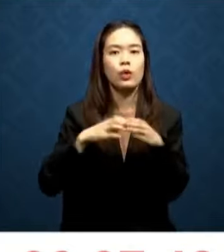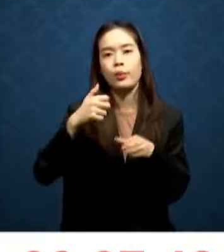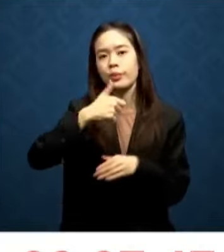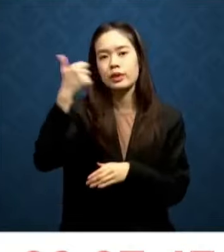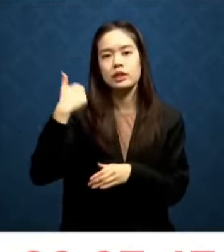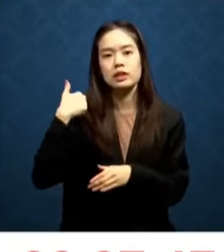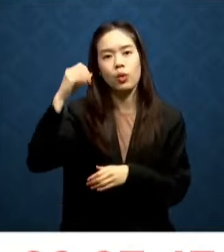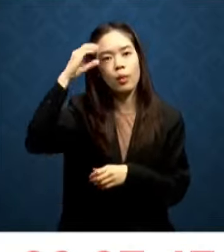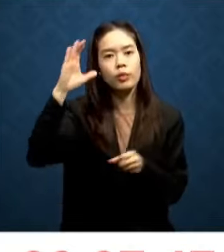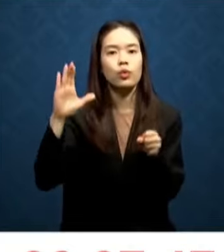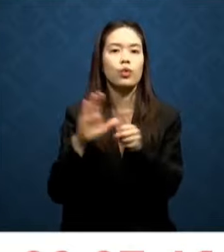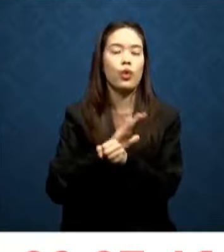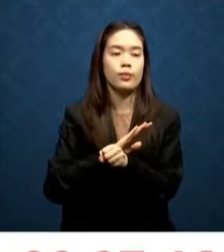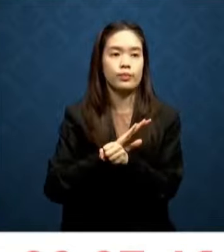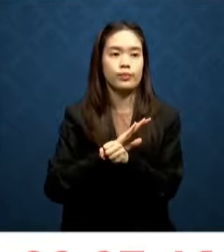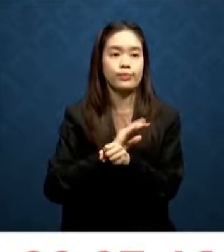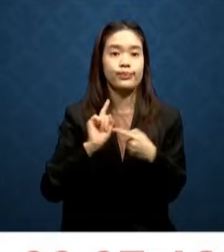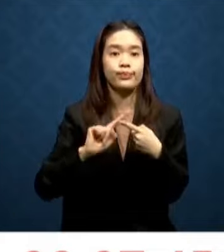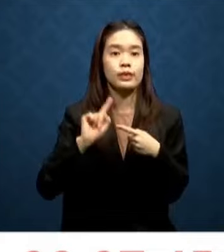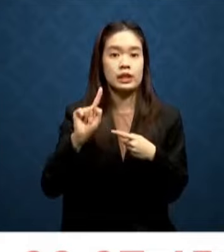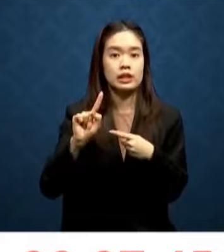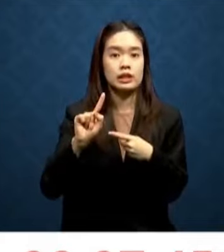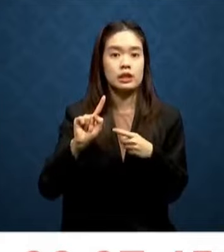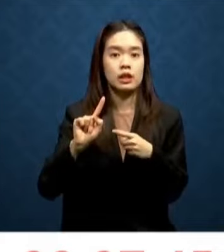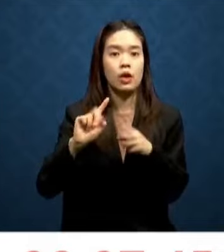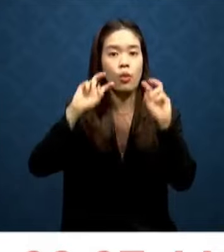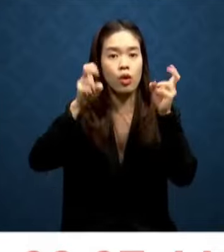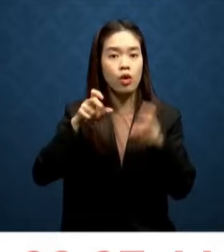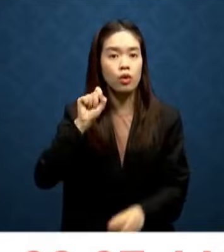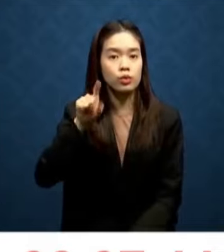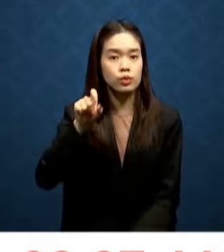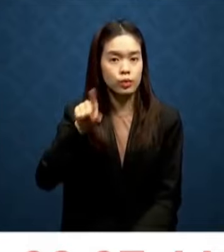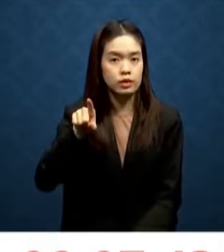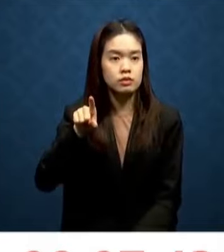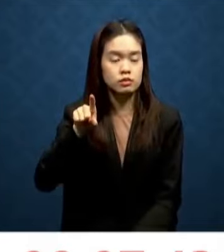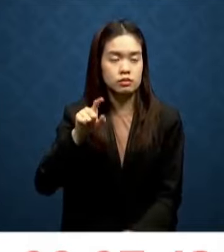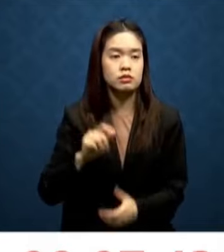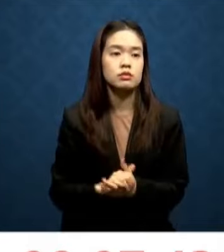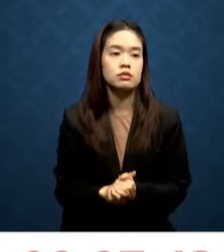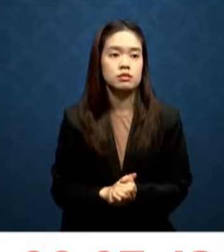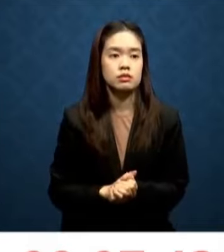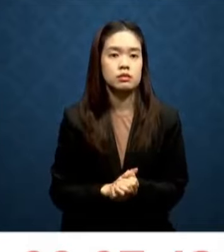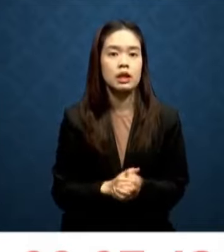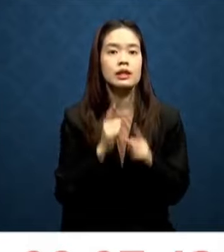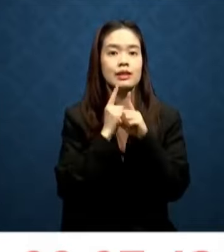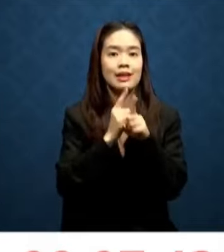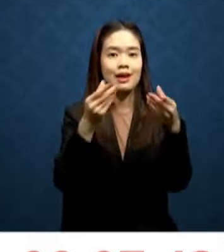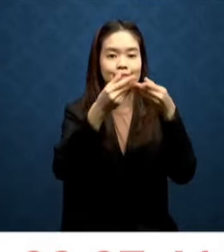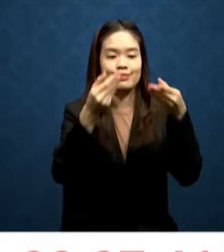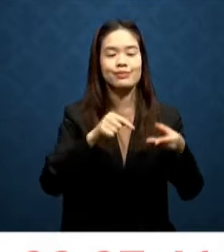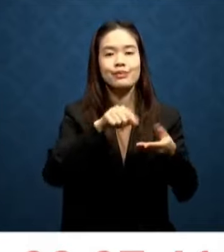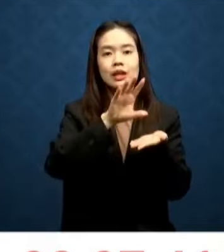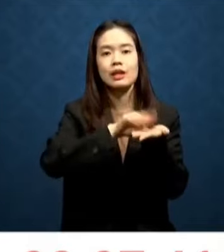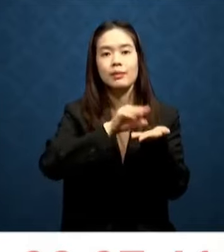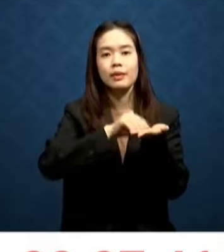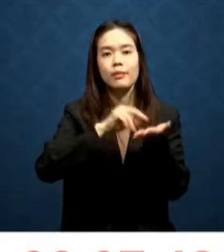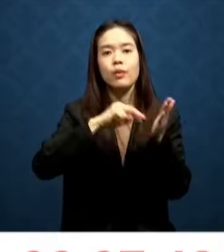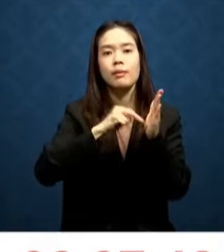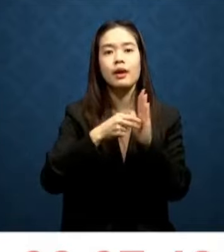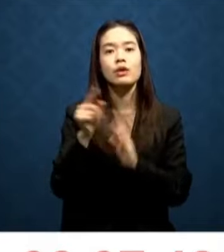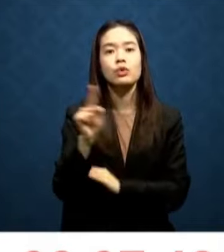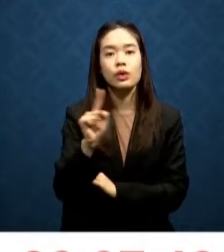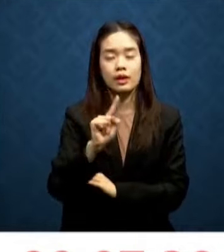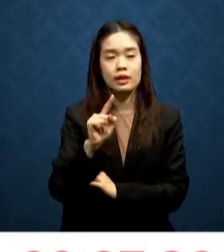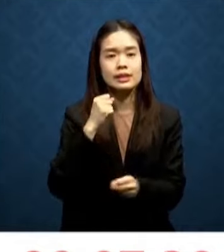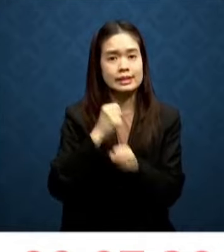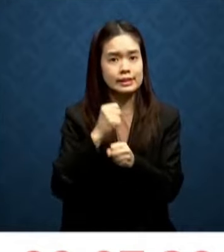ะก็เอาเริ่มแรกก่อนฮะคำว่าเร่งด่วนนะครับท่านพจนานุกรมครับหมายถึงที่ต้องท